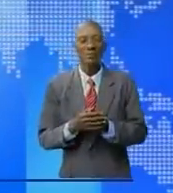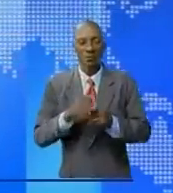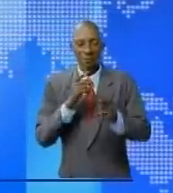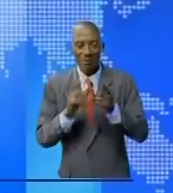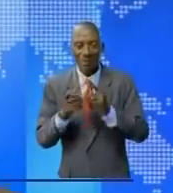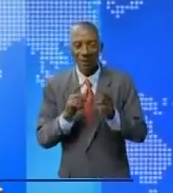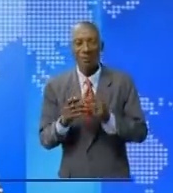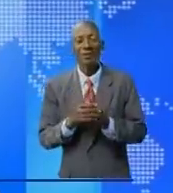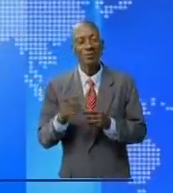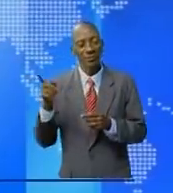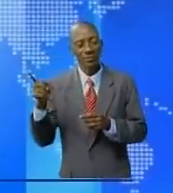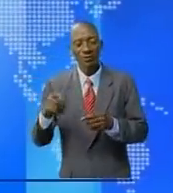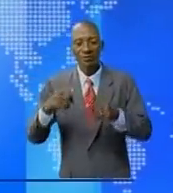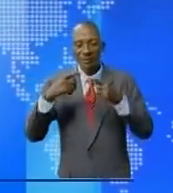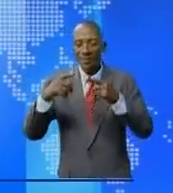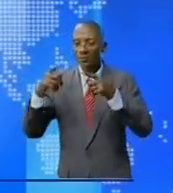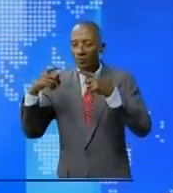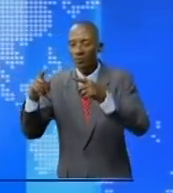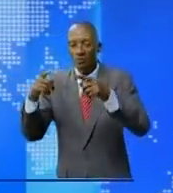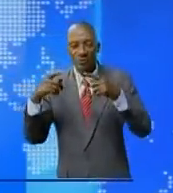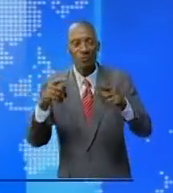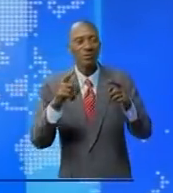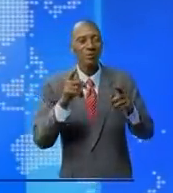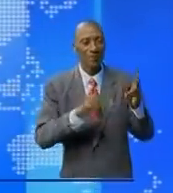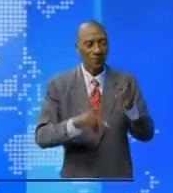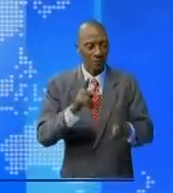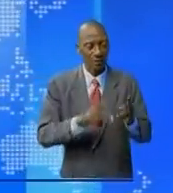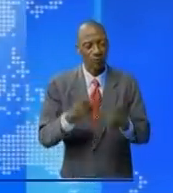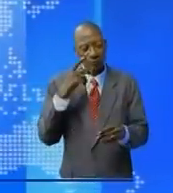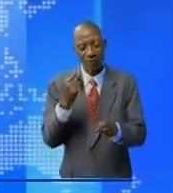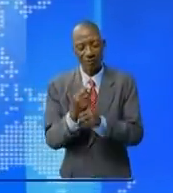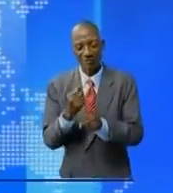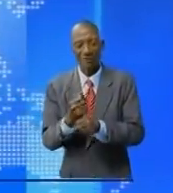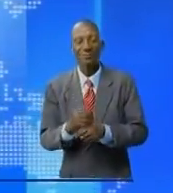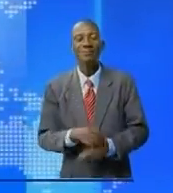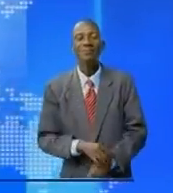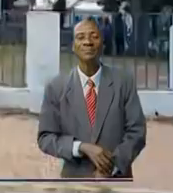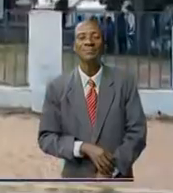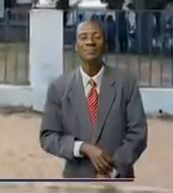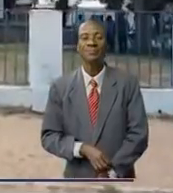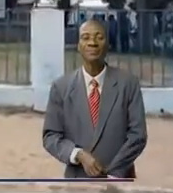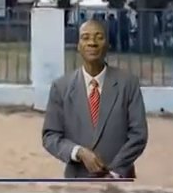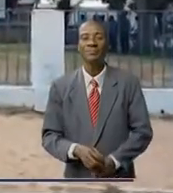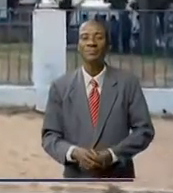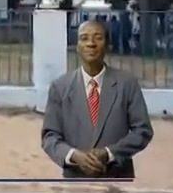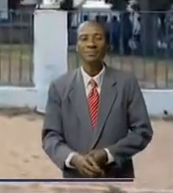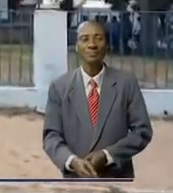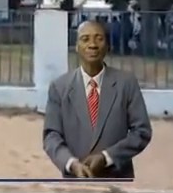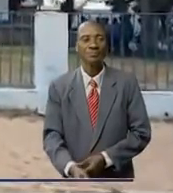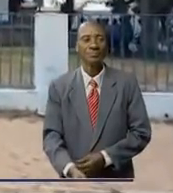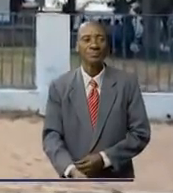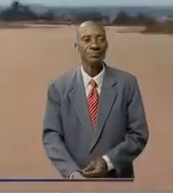a participé à l'Expo Dubaï, a présenté l'image de sa province à ce grand rendez-vous. Cédric Kenina. La province Dieudonné